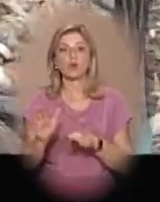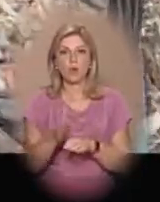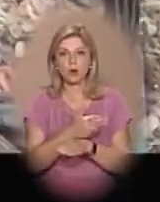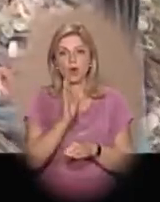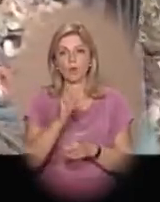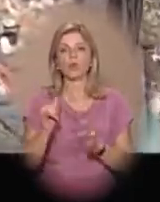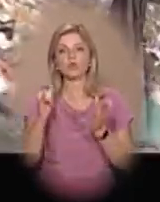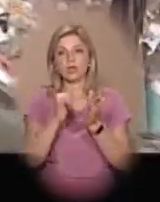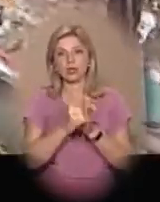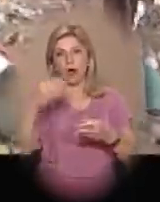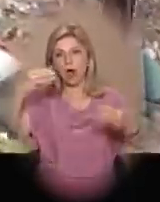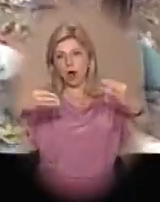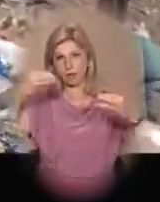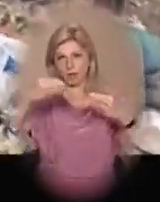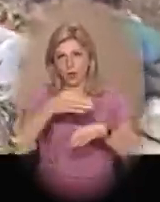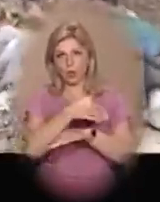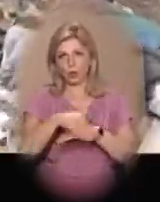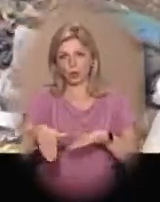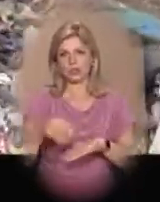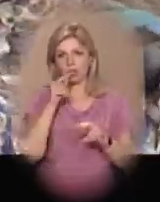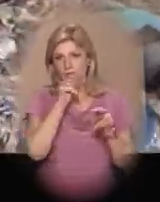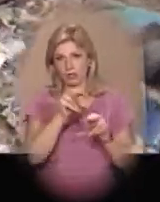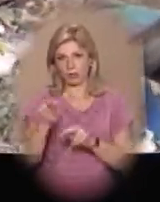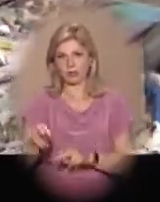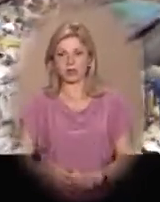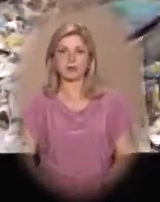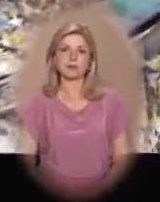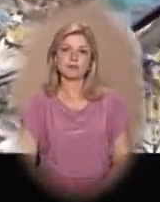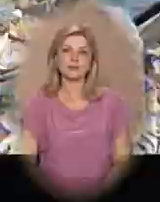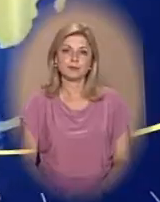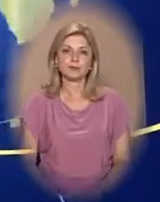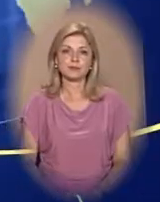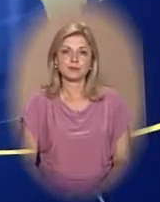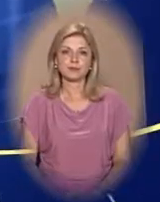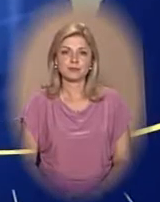вуличного спостереження. Наталія Якобсон, телевізійні новини Миколаївщини.